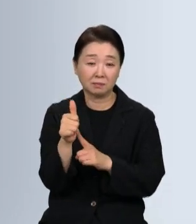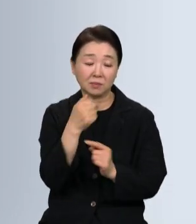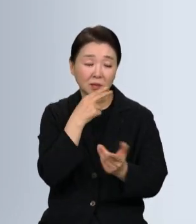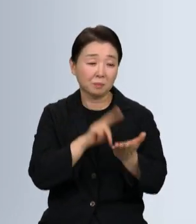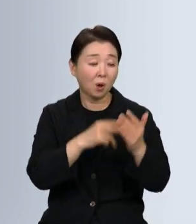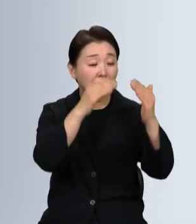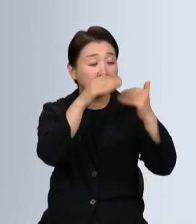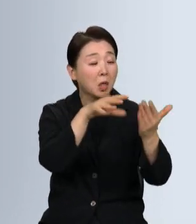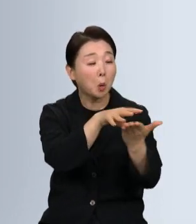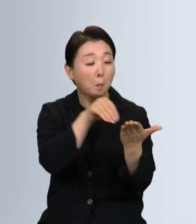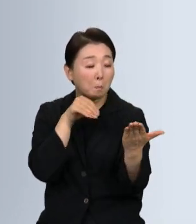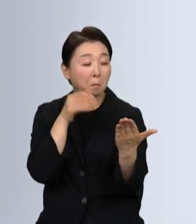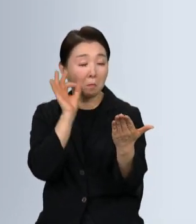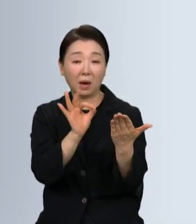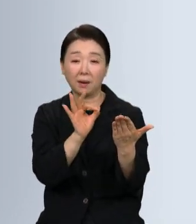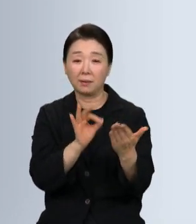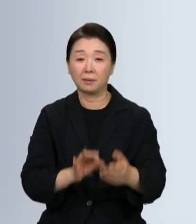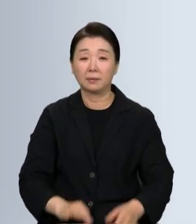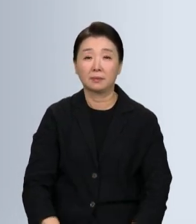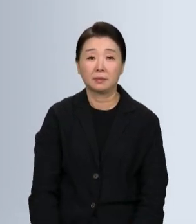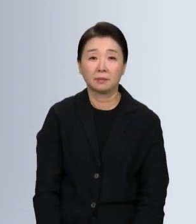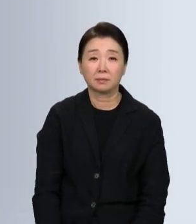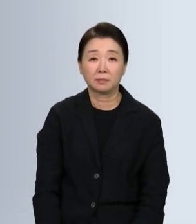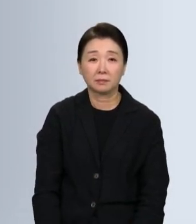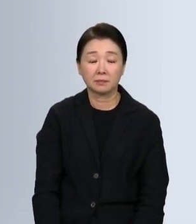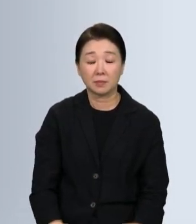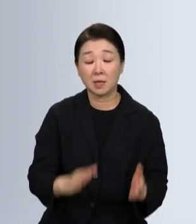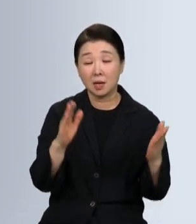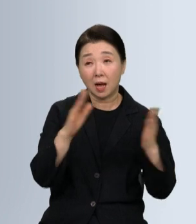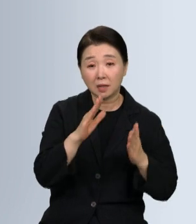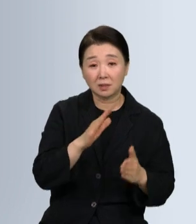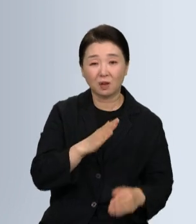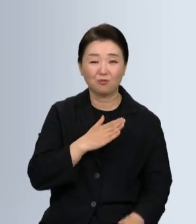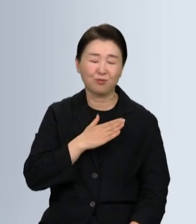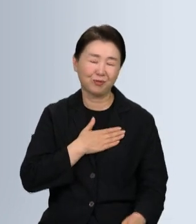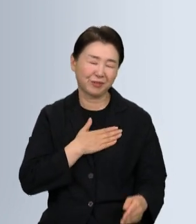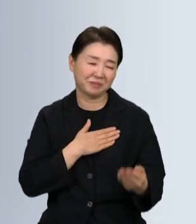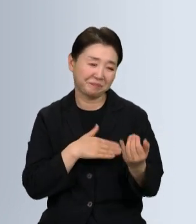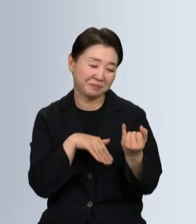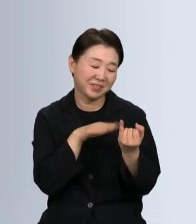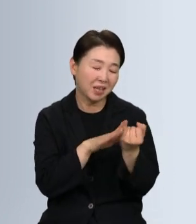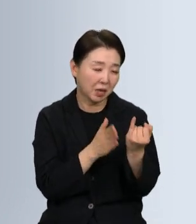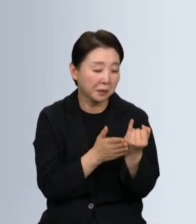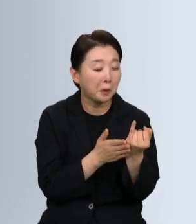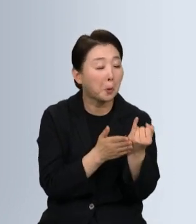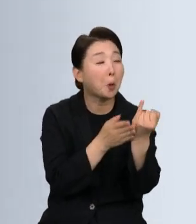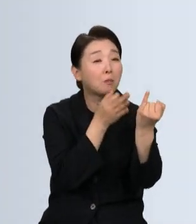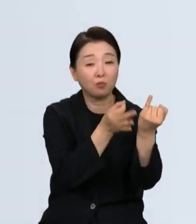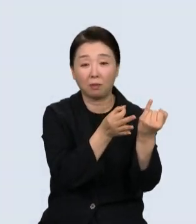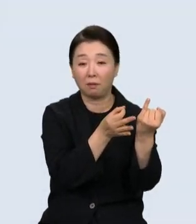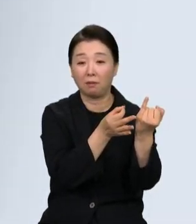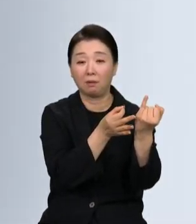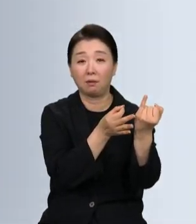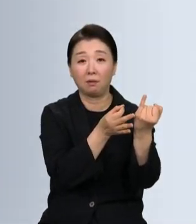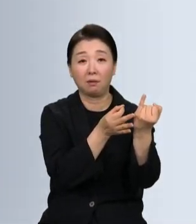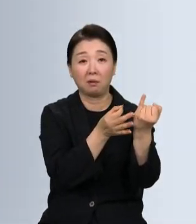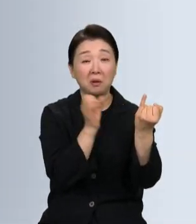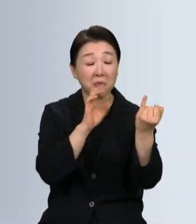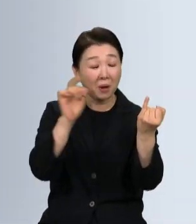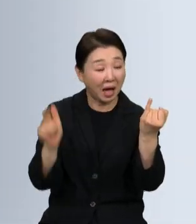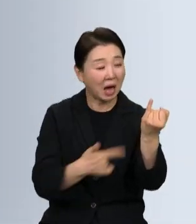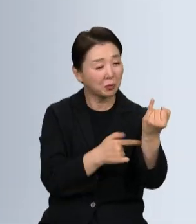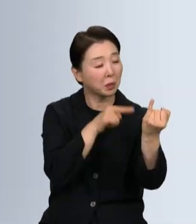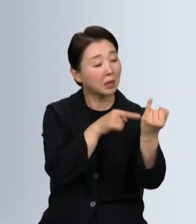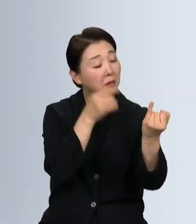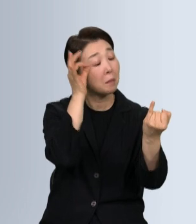편지 사본을 입수해 살펴봤습니다 해당 학생을 우리 자기 나의 여신 님이라고 부릅니다 또 하루 종일